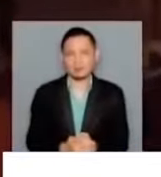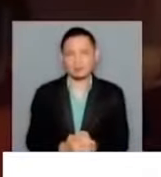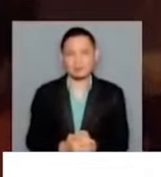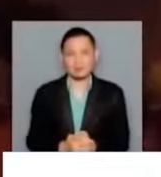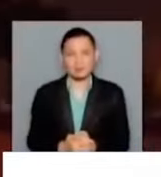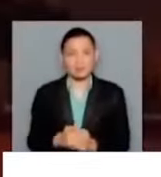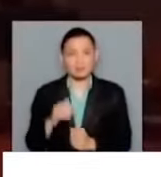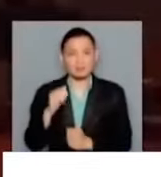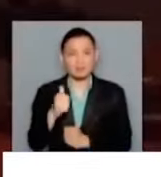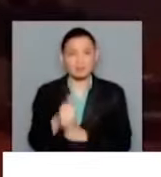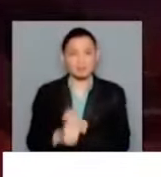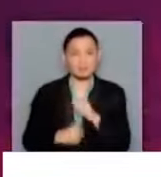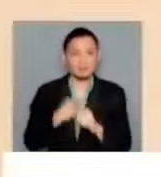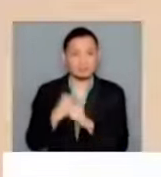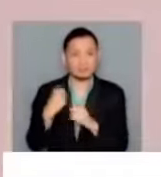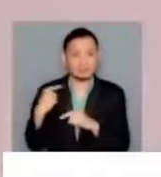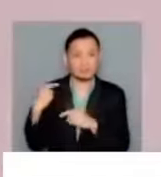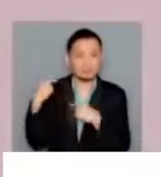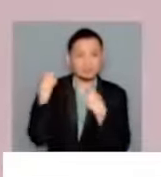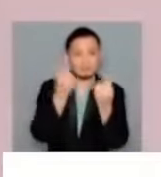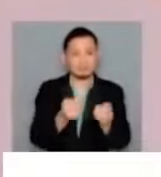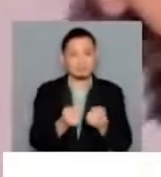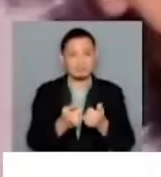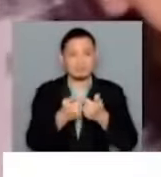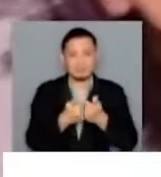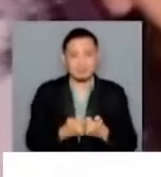Shaira Diaz at EA Guzman.